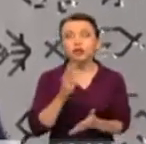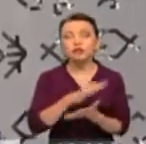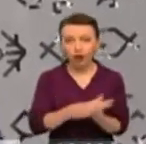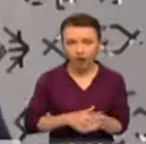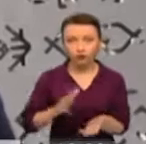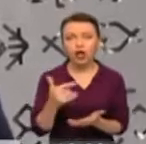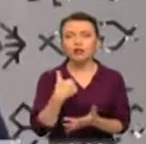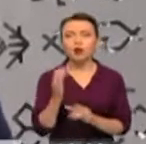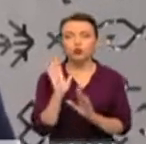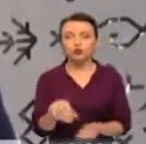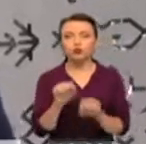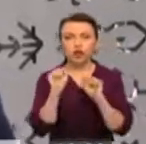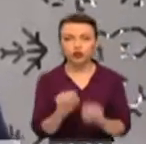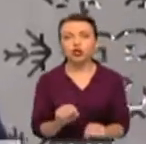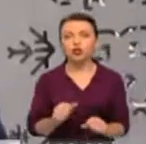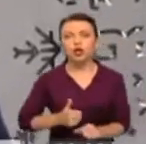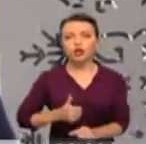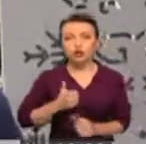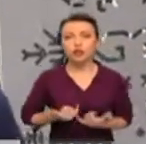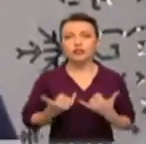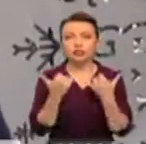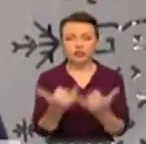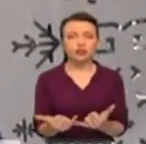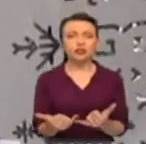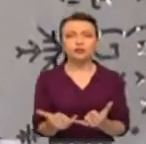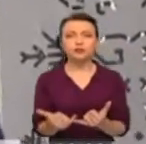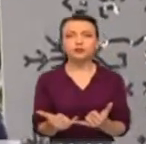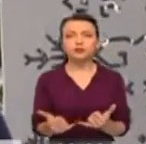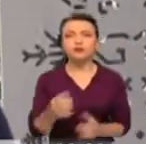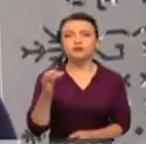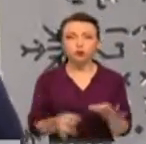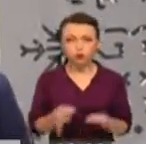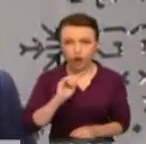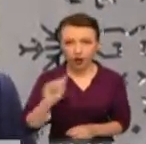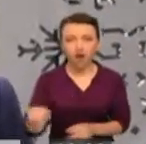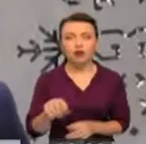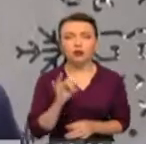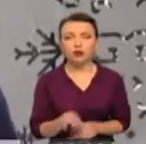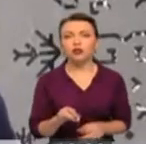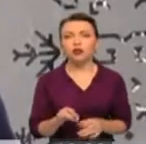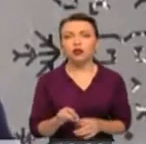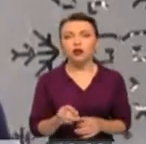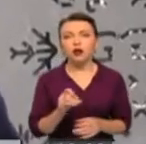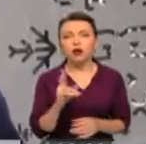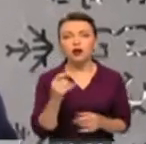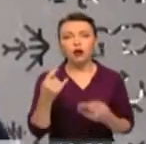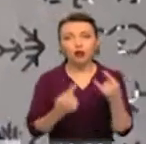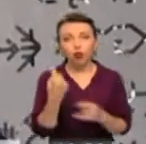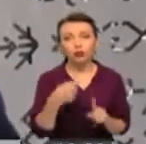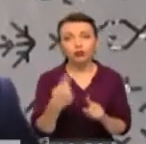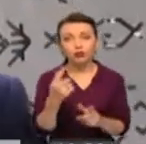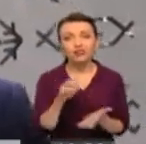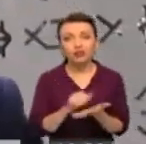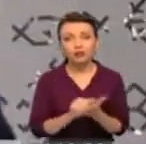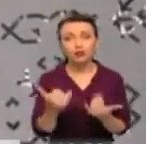буду захищати честь і гідність в судах і в цьому напрямку. Канал 1+1 займається